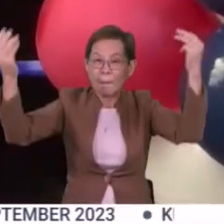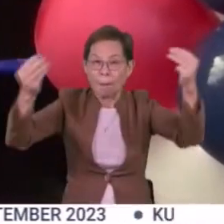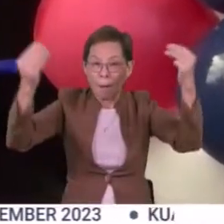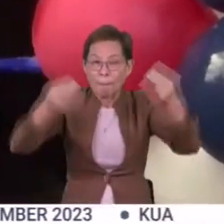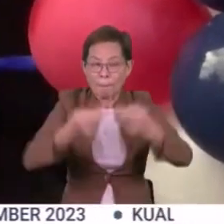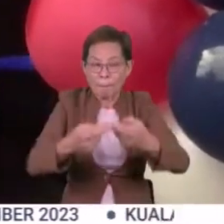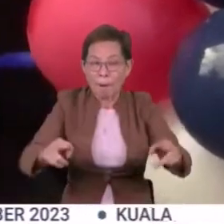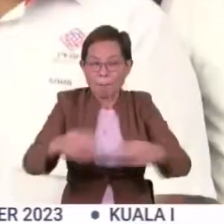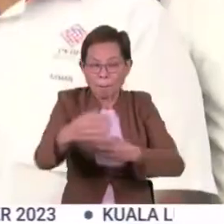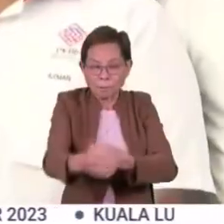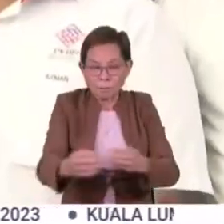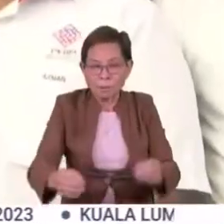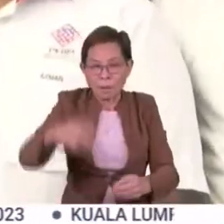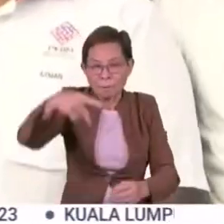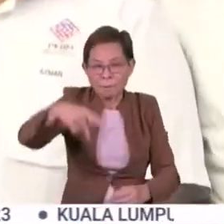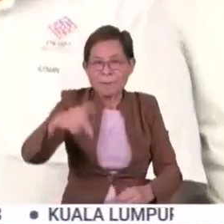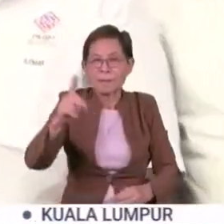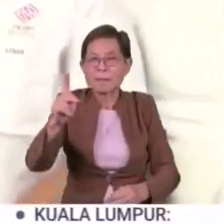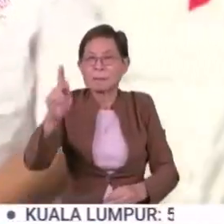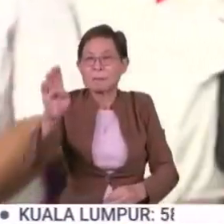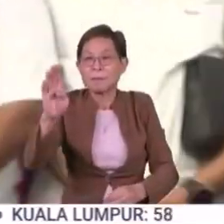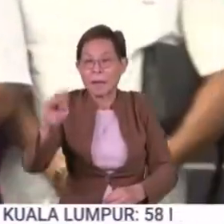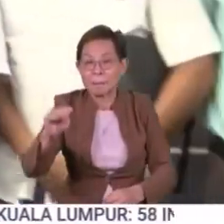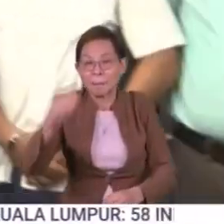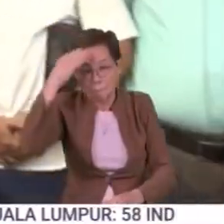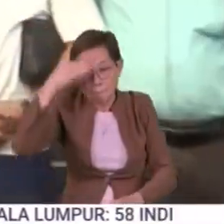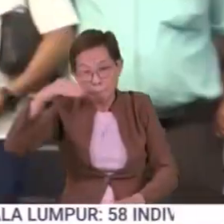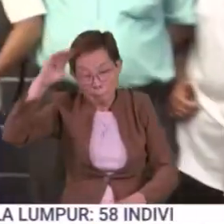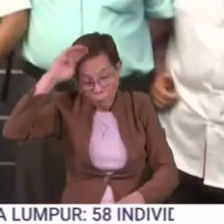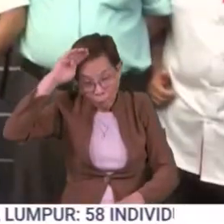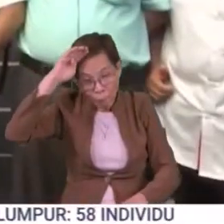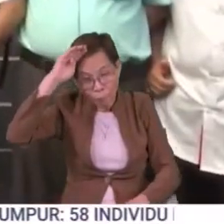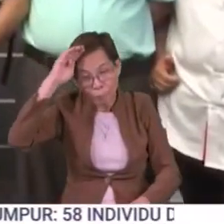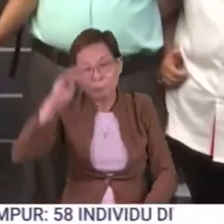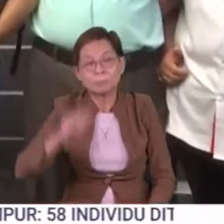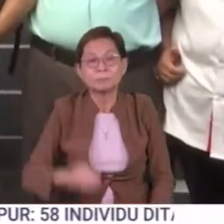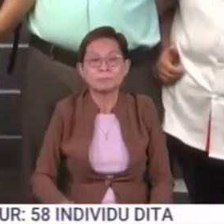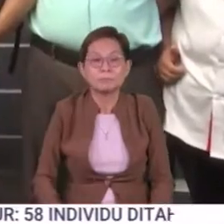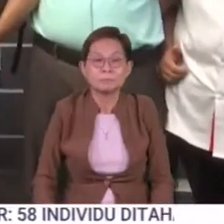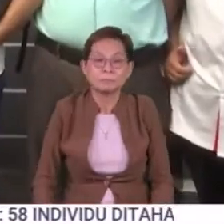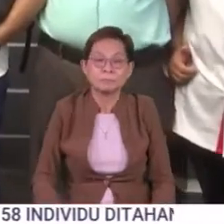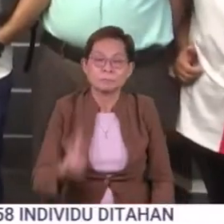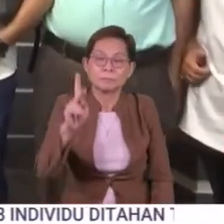majlis perasmian pejabat PKBM Perlis di Jalan Almarhum Kayang Kangar.